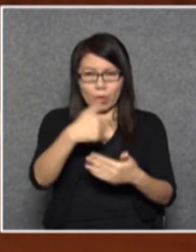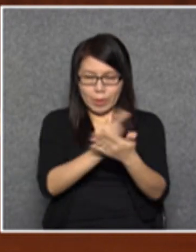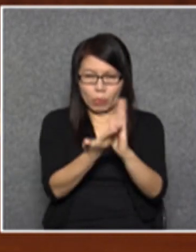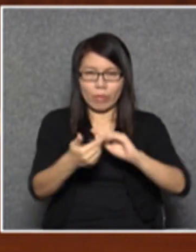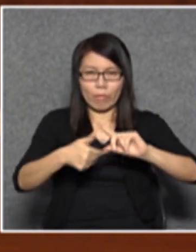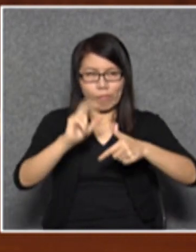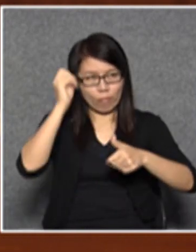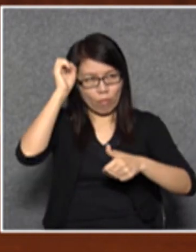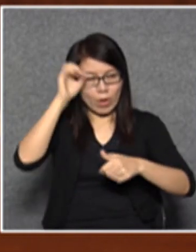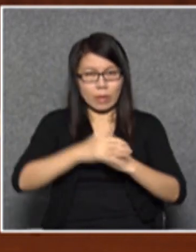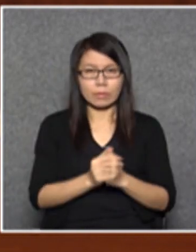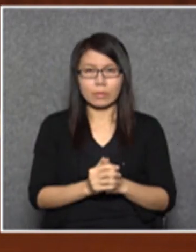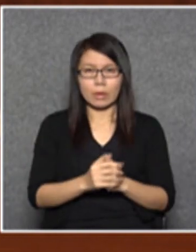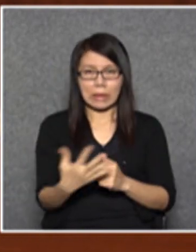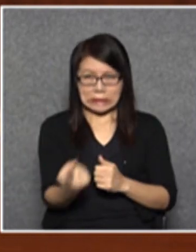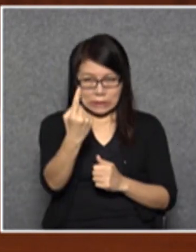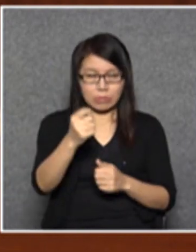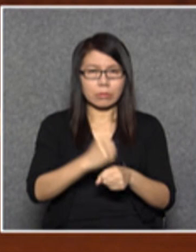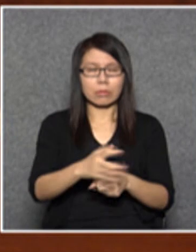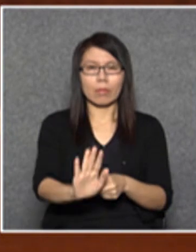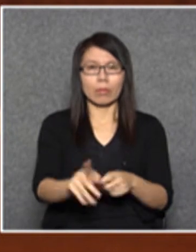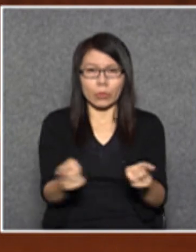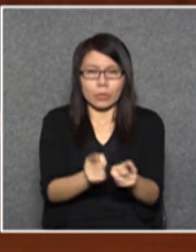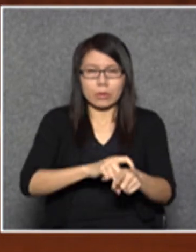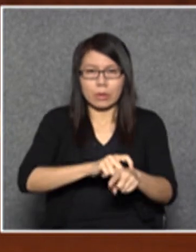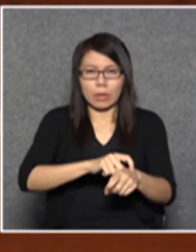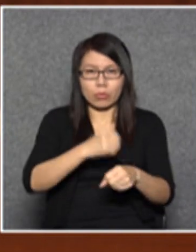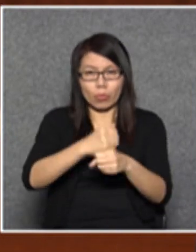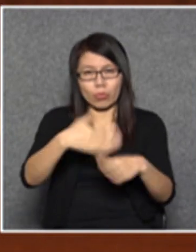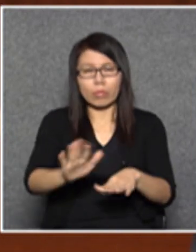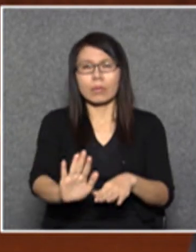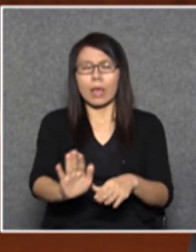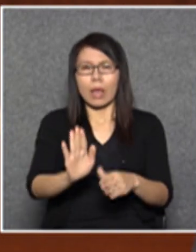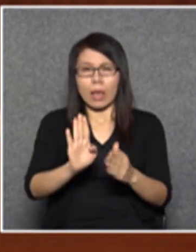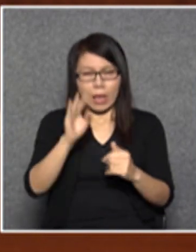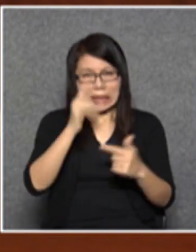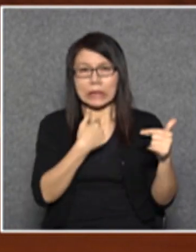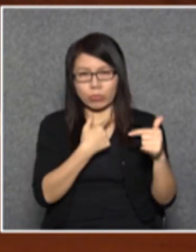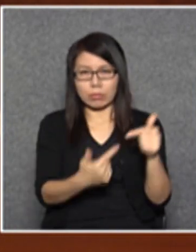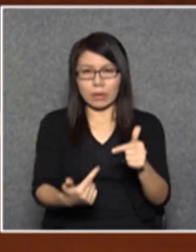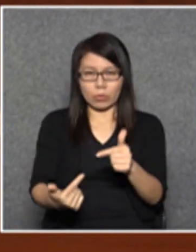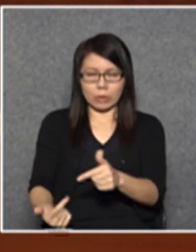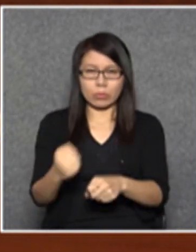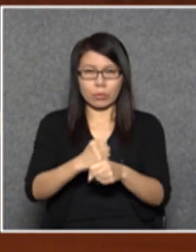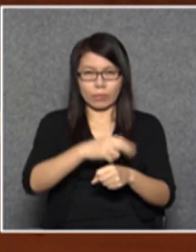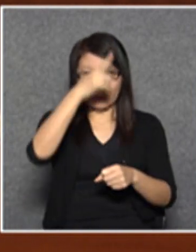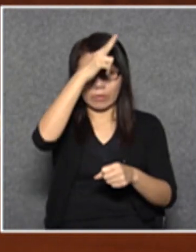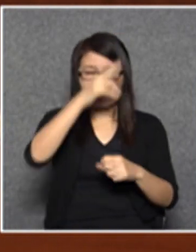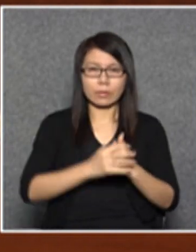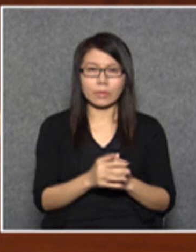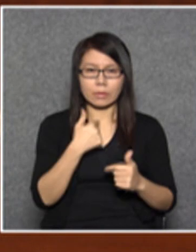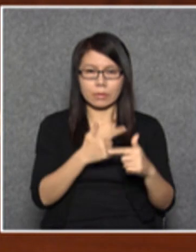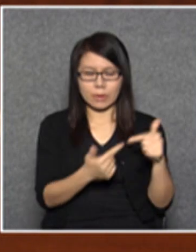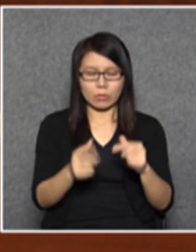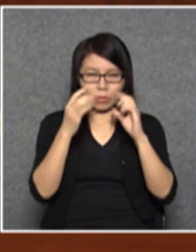唔係一次性咁喺短時間裏邊咧取得啲效果，而呢個效果係有持續性嘅。政府會繼續關注